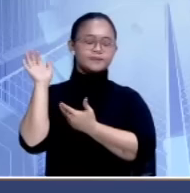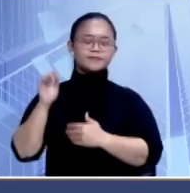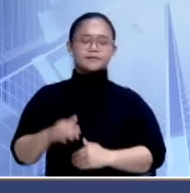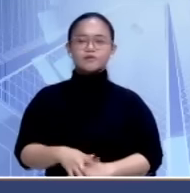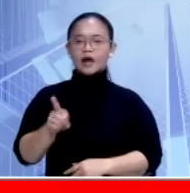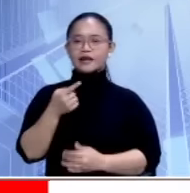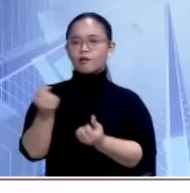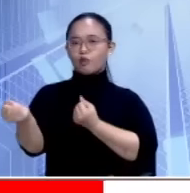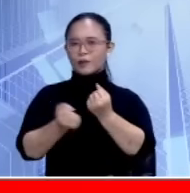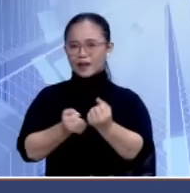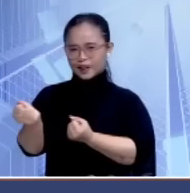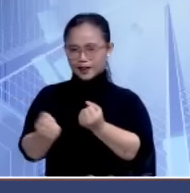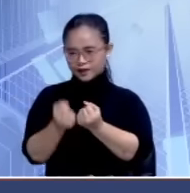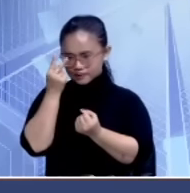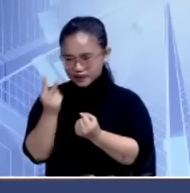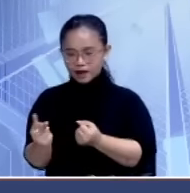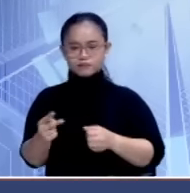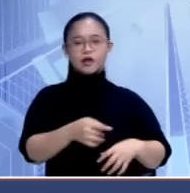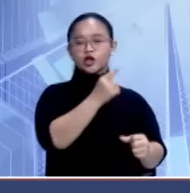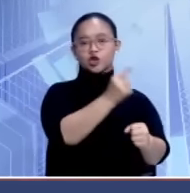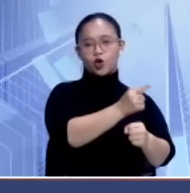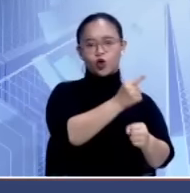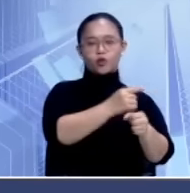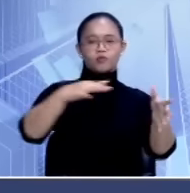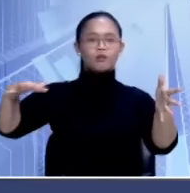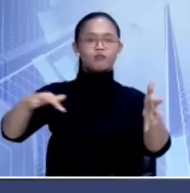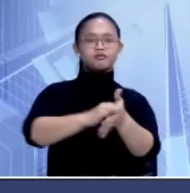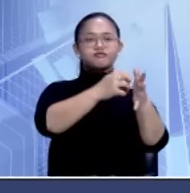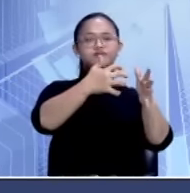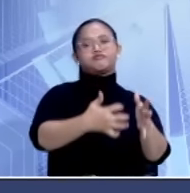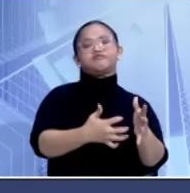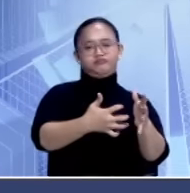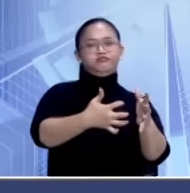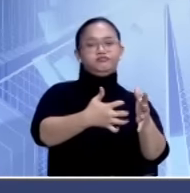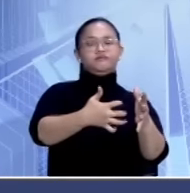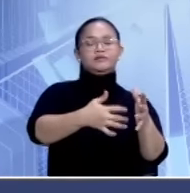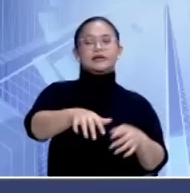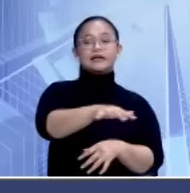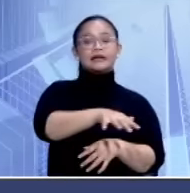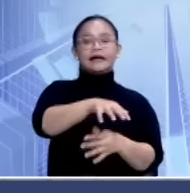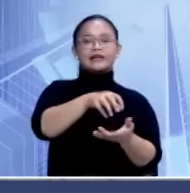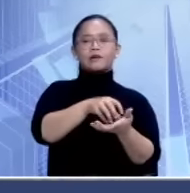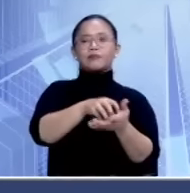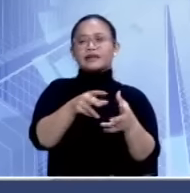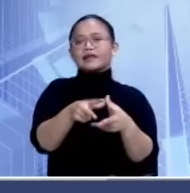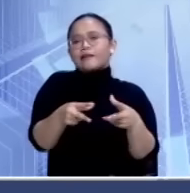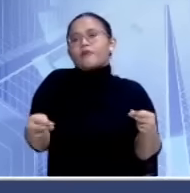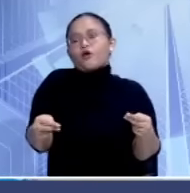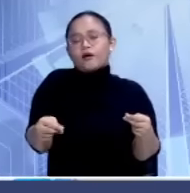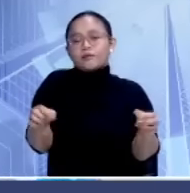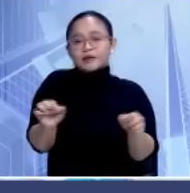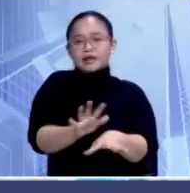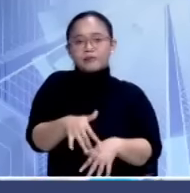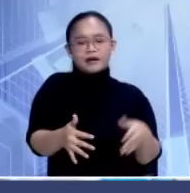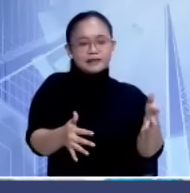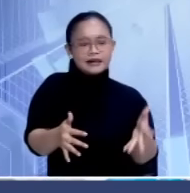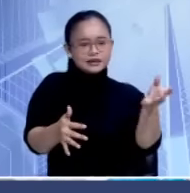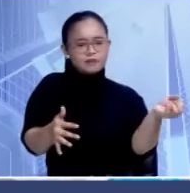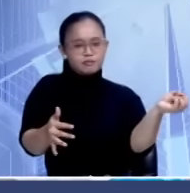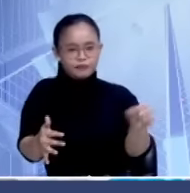Mobil minibus ini terekam warga menabrak kaca minimarket di kawasan Jalan Raya Gandul, Kota Depok. Akibat kejadian ini, kaca minimarket